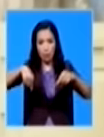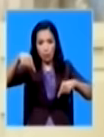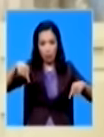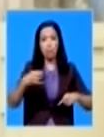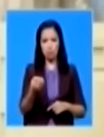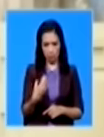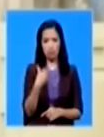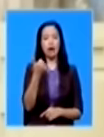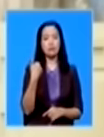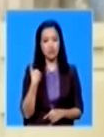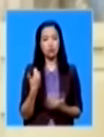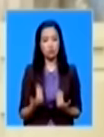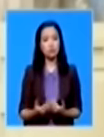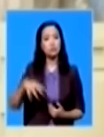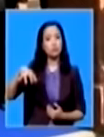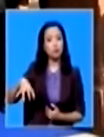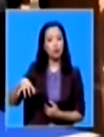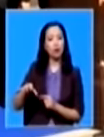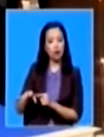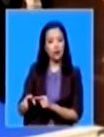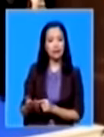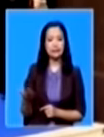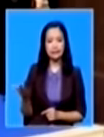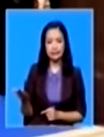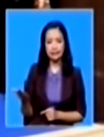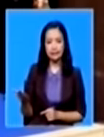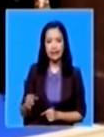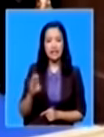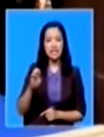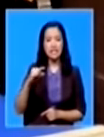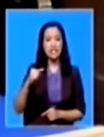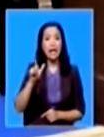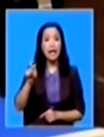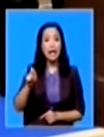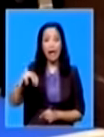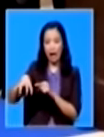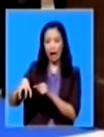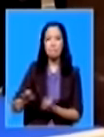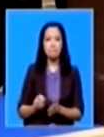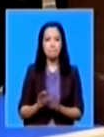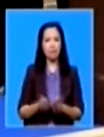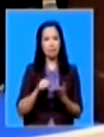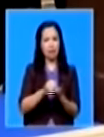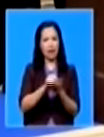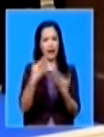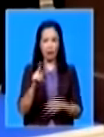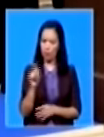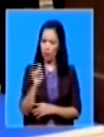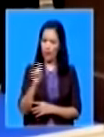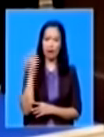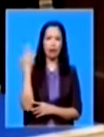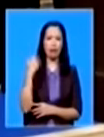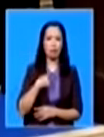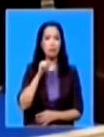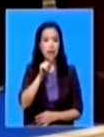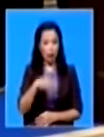ฐบาลอิเล็กทรอนิกส์องค์การมหาชนสรอที่เรียกว่า ECA เนี่ยเปิดให้การไปแล้วเมื่อวันก่อนนี่มั้งมันอังคารผมเป็นคนเปิดเองอ ่ ะแล้วก็ได้สั่งการให้หน่วยราช